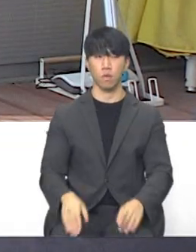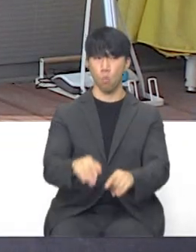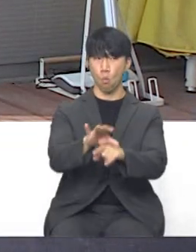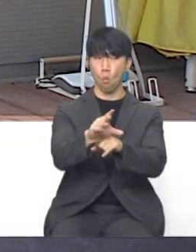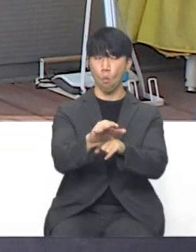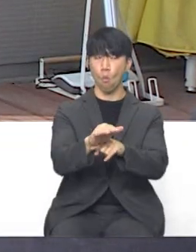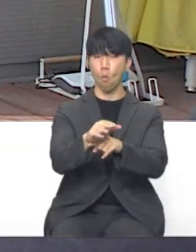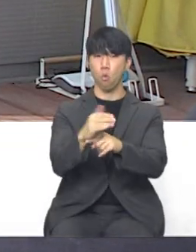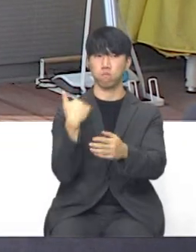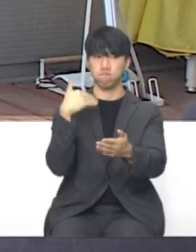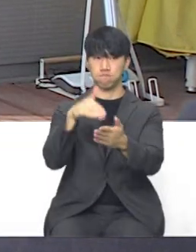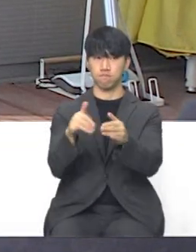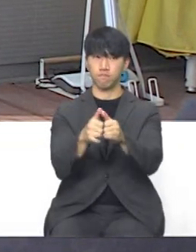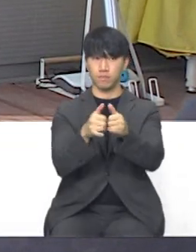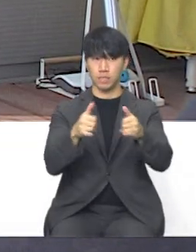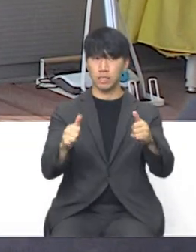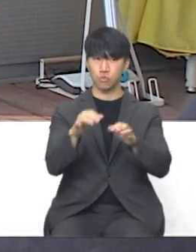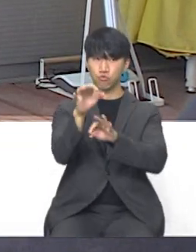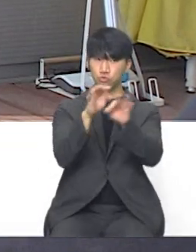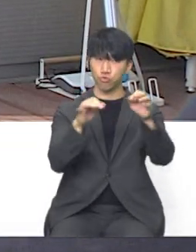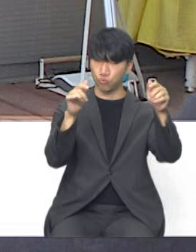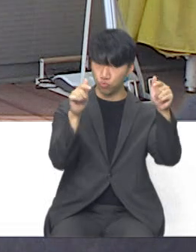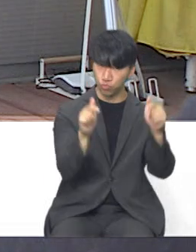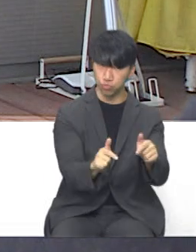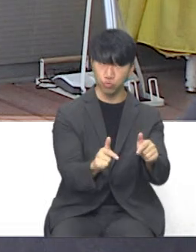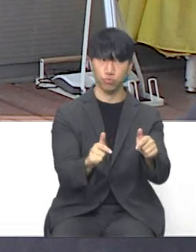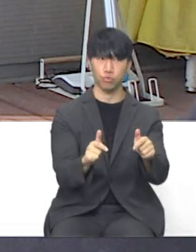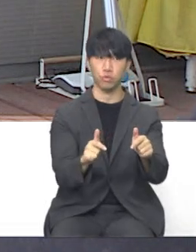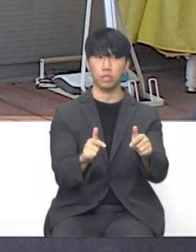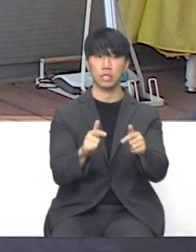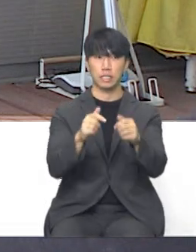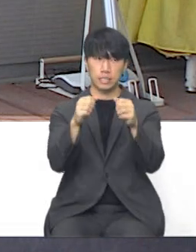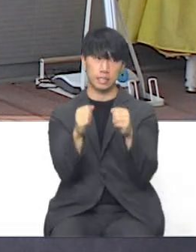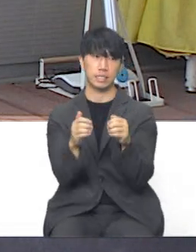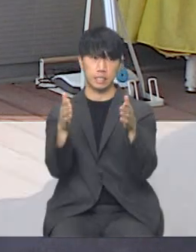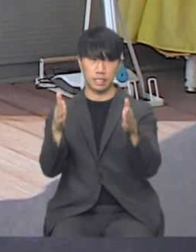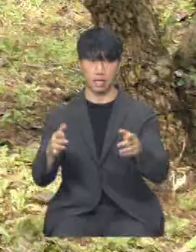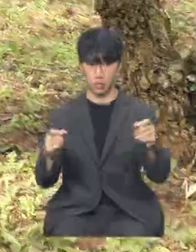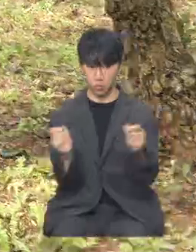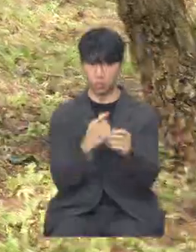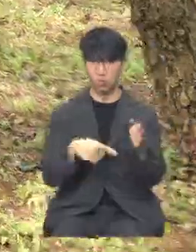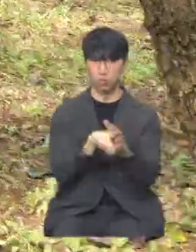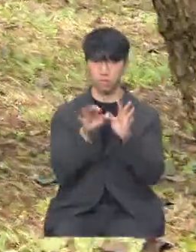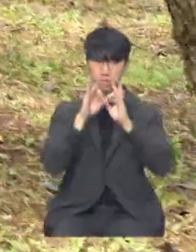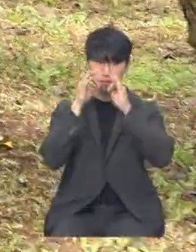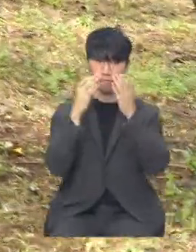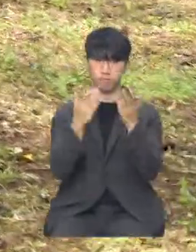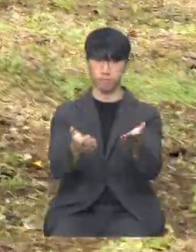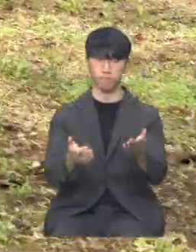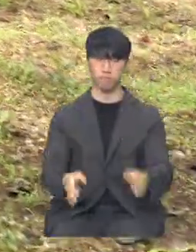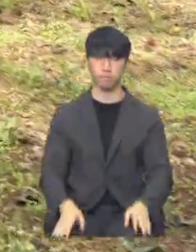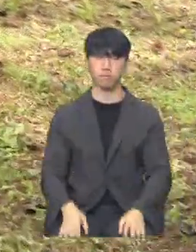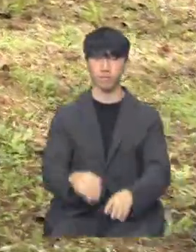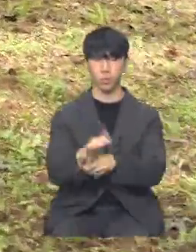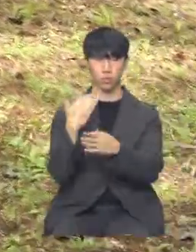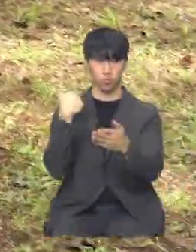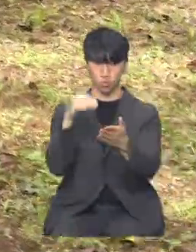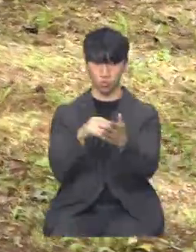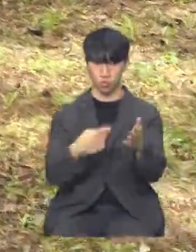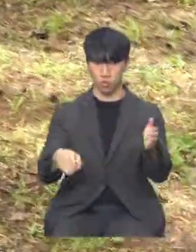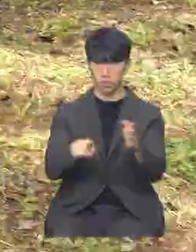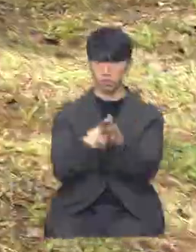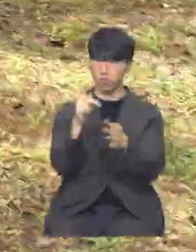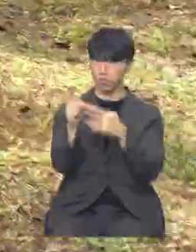줄이고 정착 기간을 단축할 수 있도록 다양한 노력과 관심을 다하겠습니다. 귀농 인구 유입을 위해 다양한 귀농